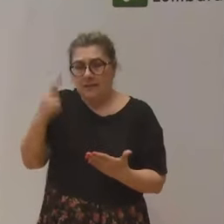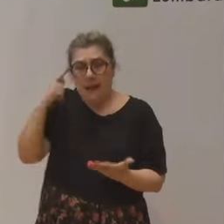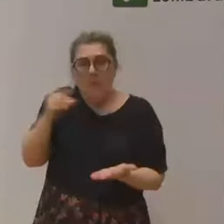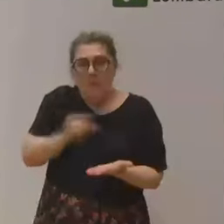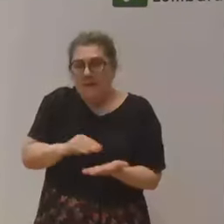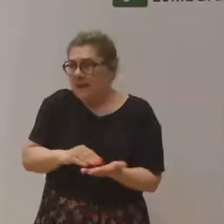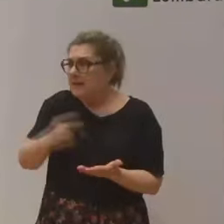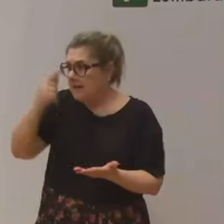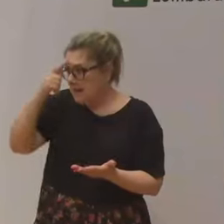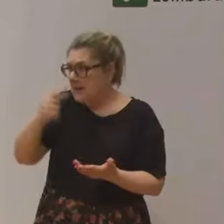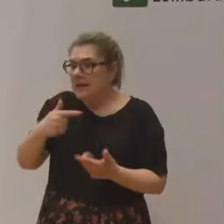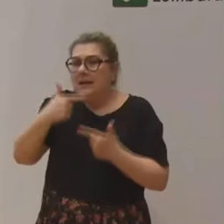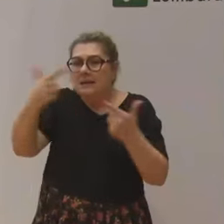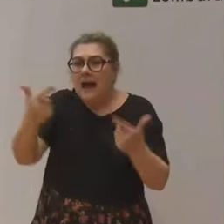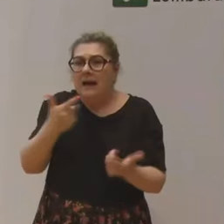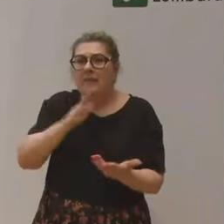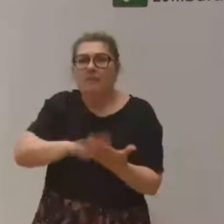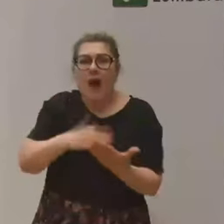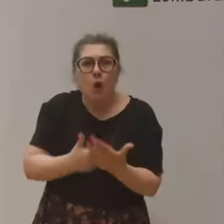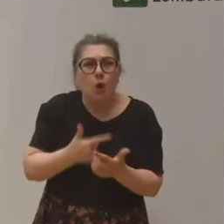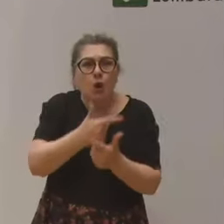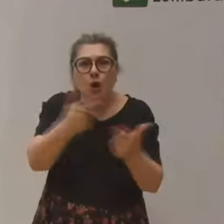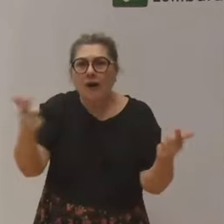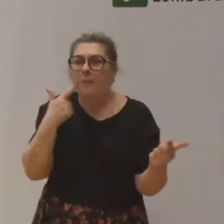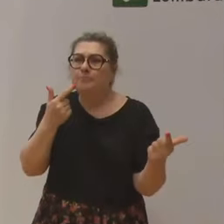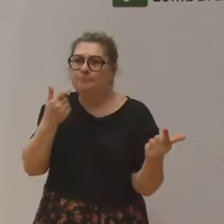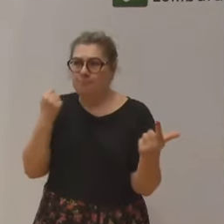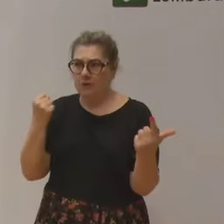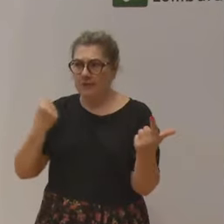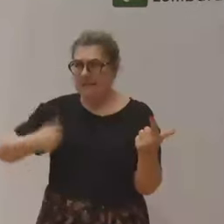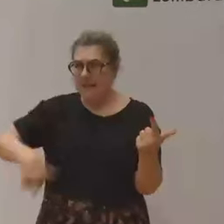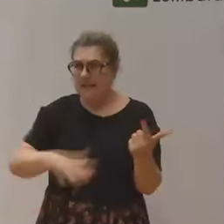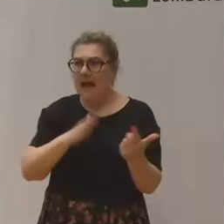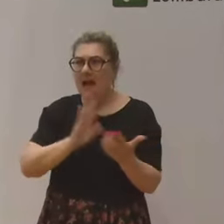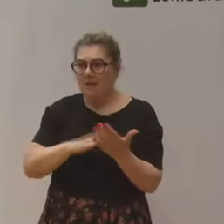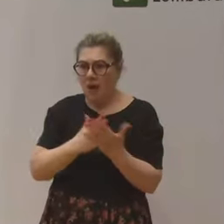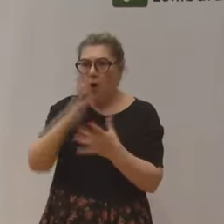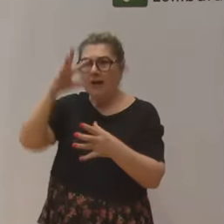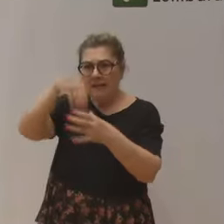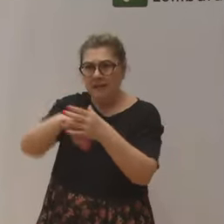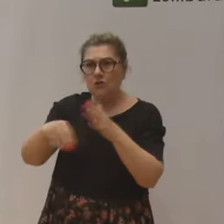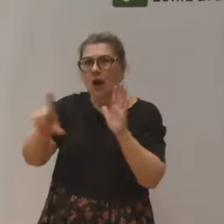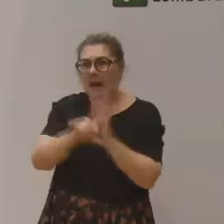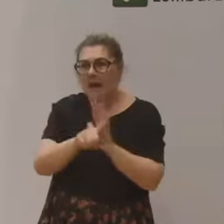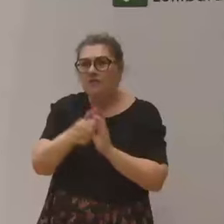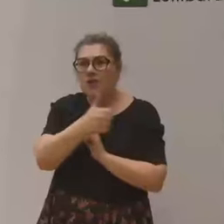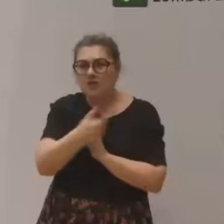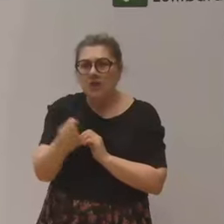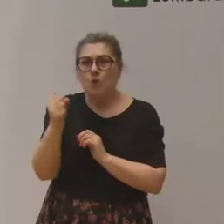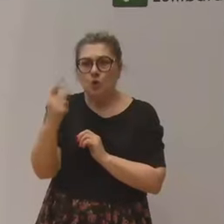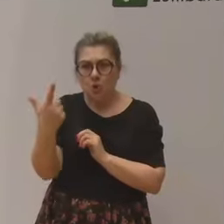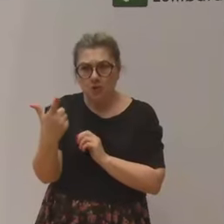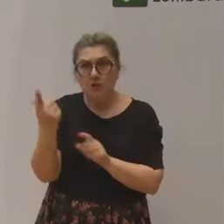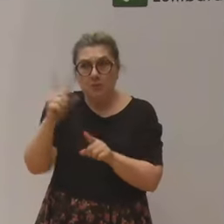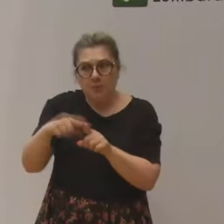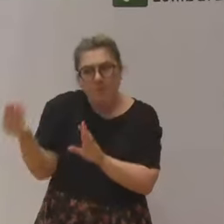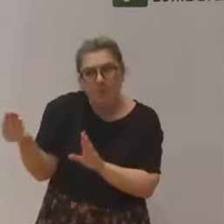saper valorizzare e potenziare quelle che sono i valori contenuti nella legge 112 e